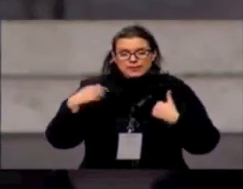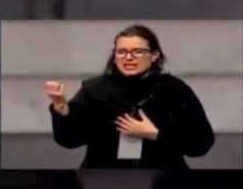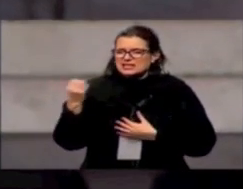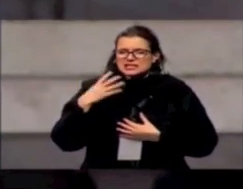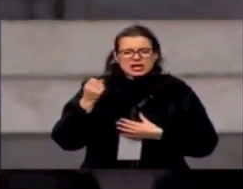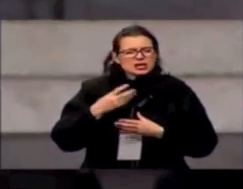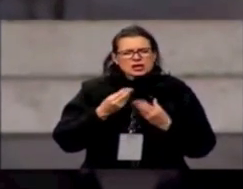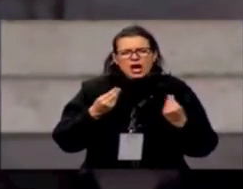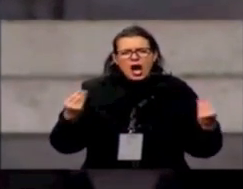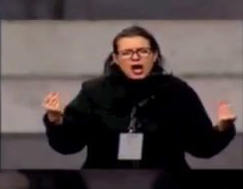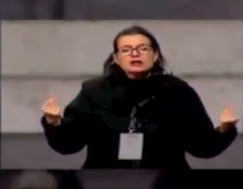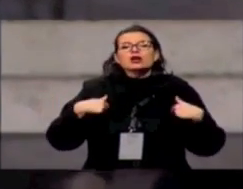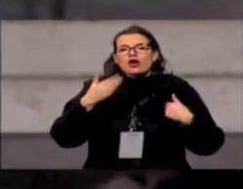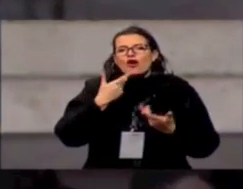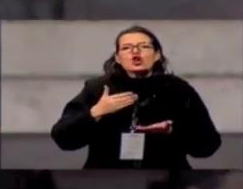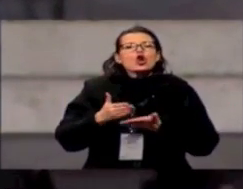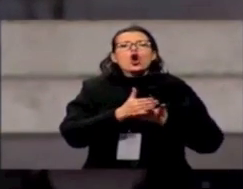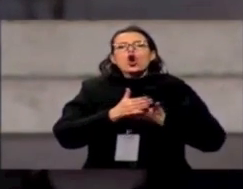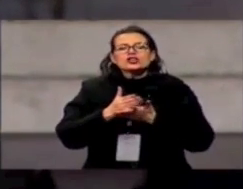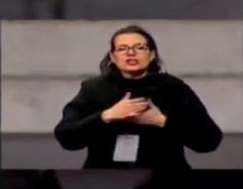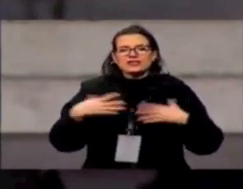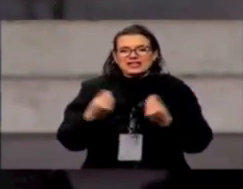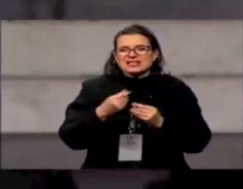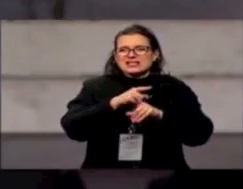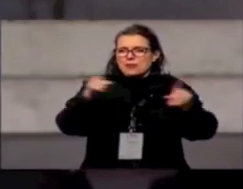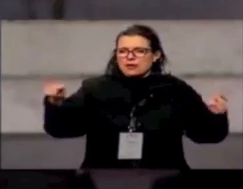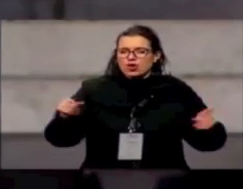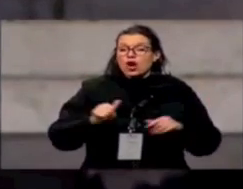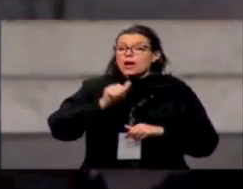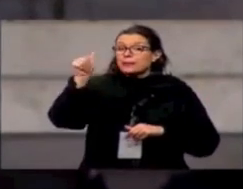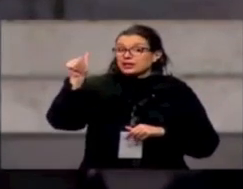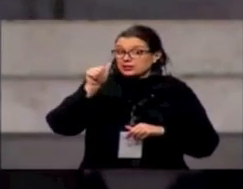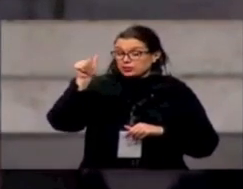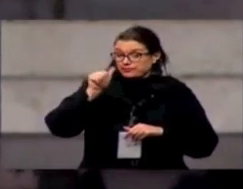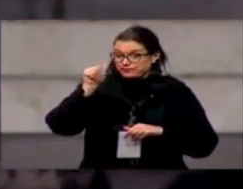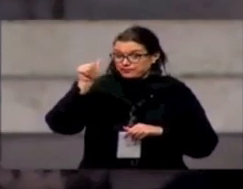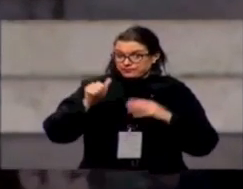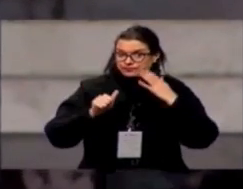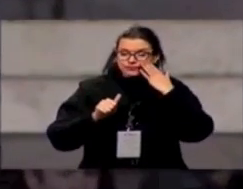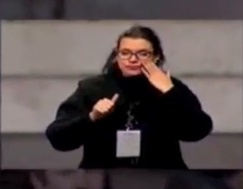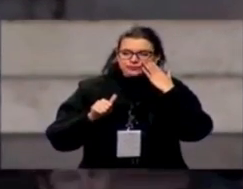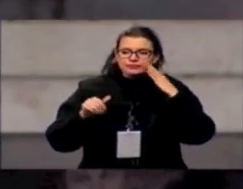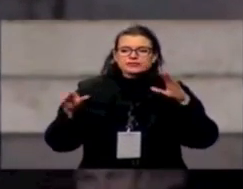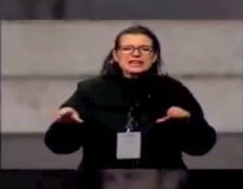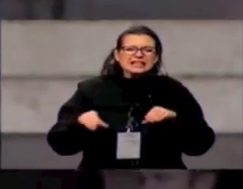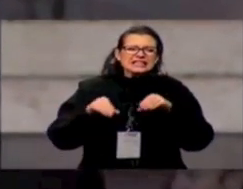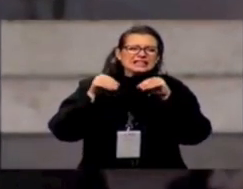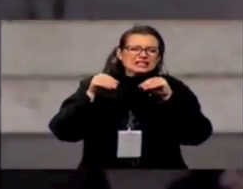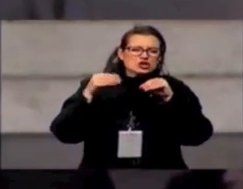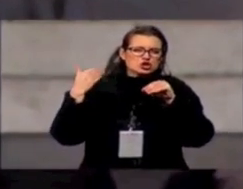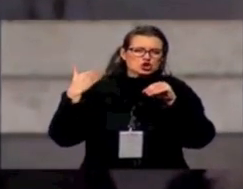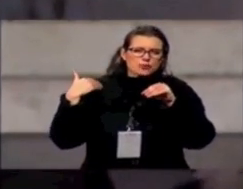cose che mi piacerebbe condividere Innanzitutto soprattutto agli inizi la domanda